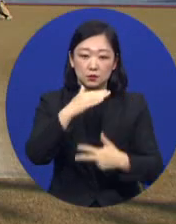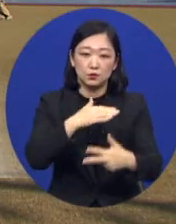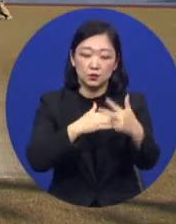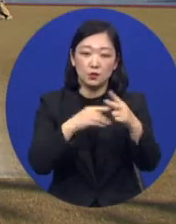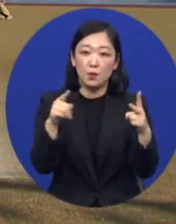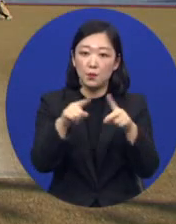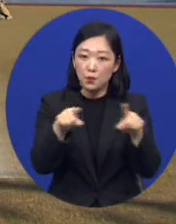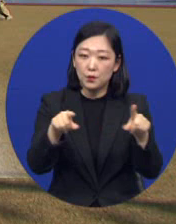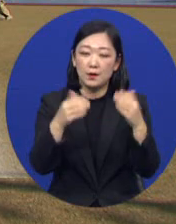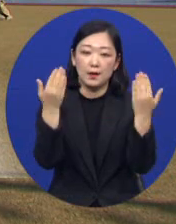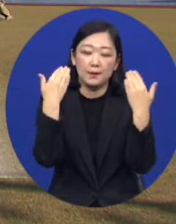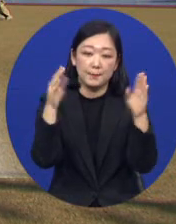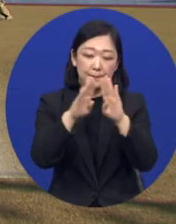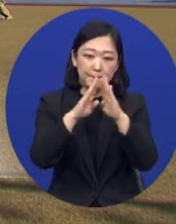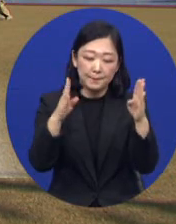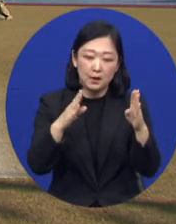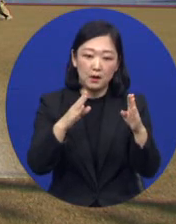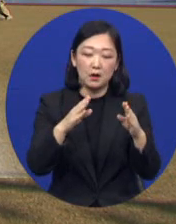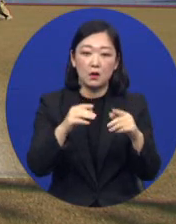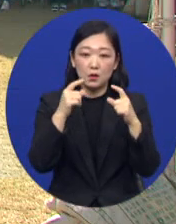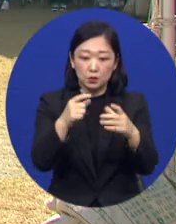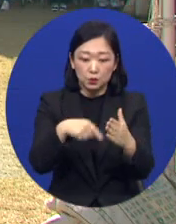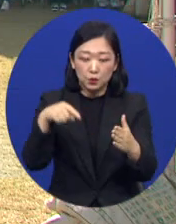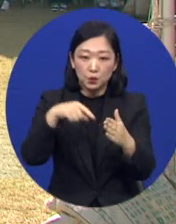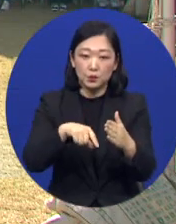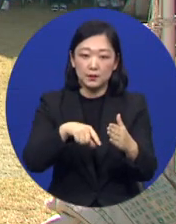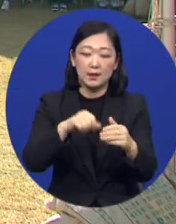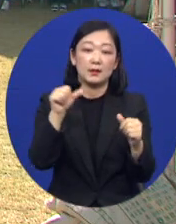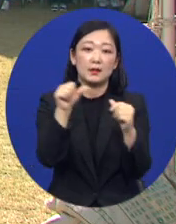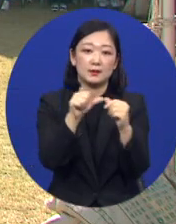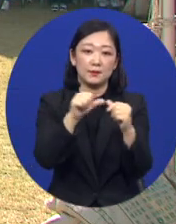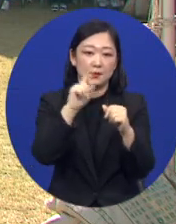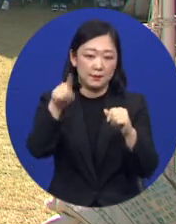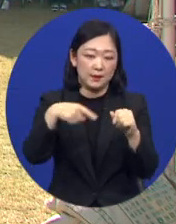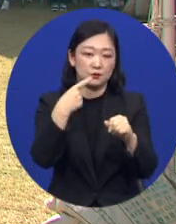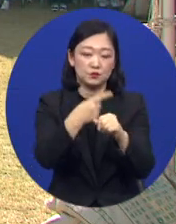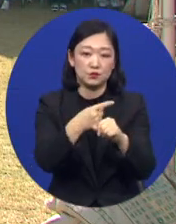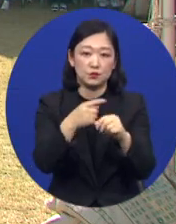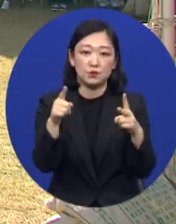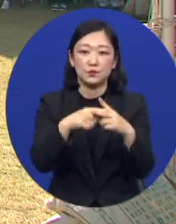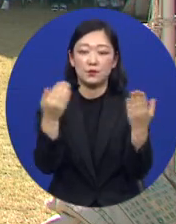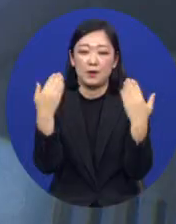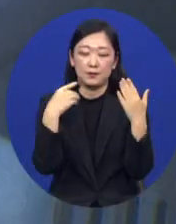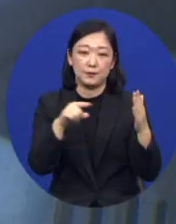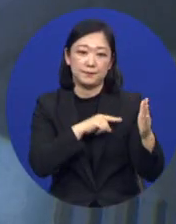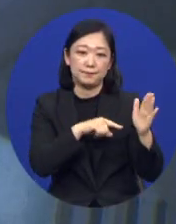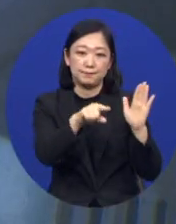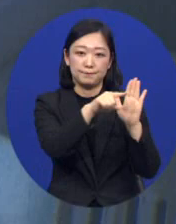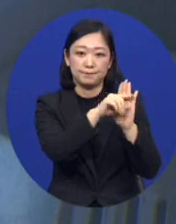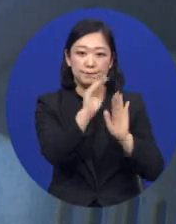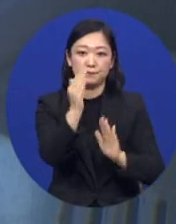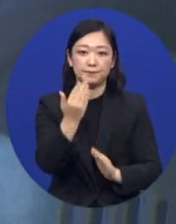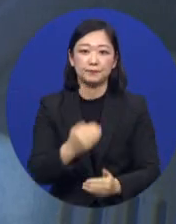조천공립보통학교로 개교했으며 도내 다섯 번째로 100주년을 맞은 초등학교로 이름을 올렸습니다.